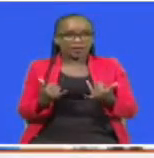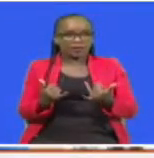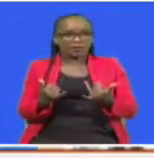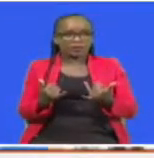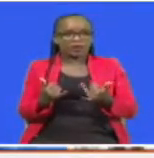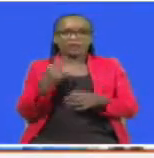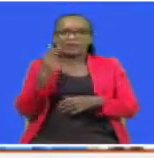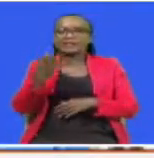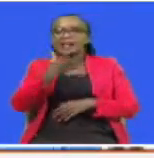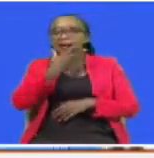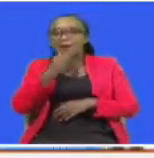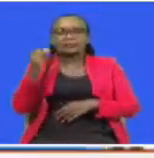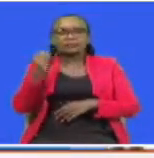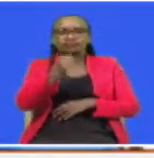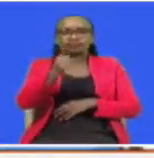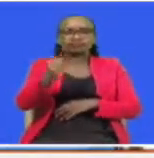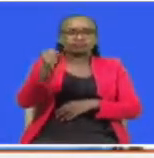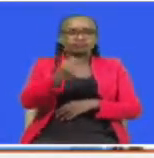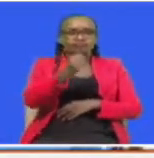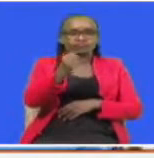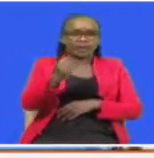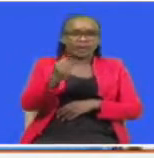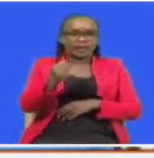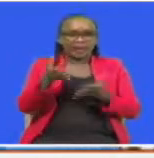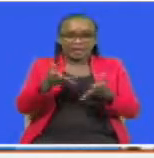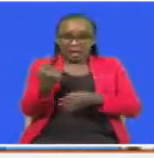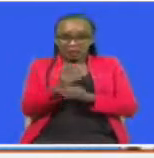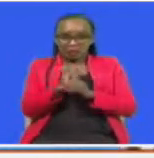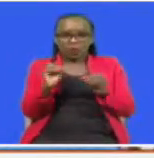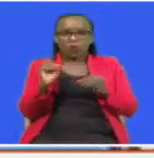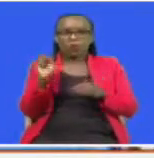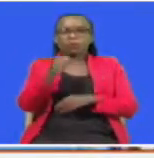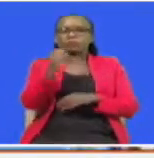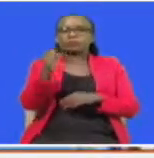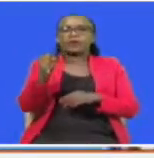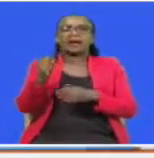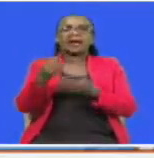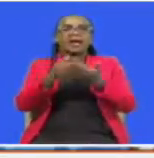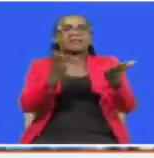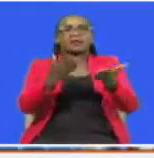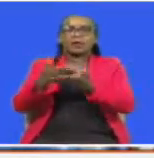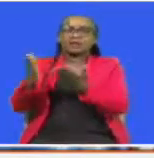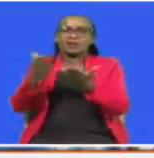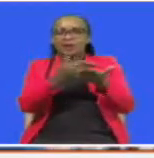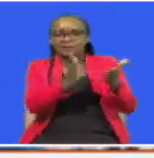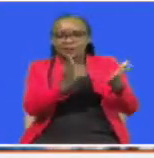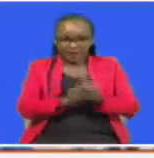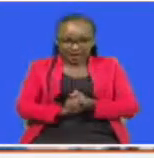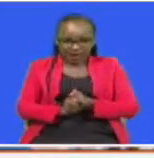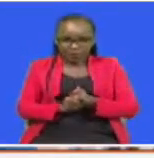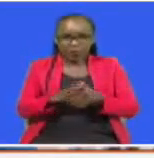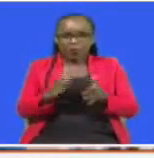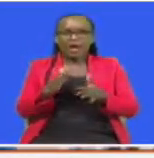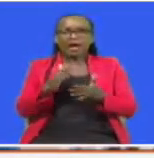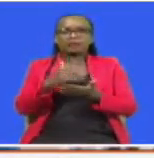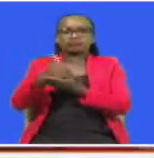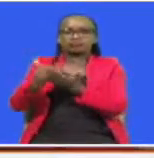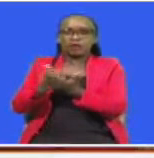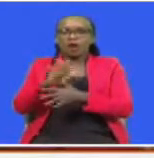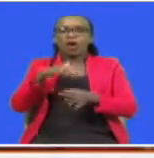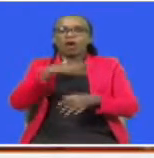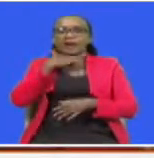anamuona mzee anazunguka zunguka, sima hapa peke yake, nazunguka paka huko Nairobi nasaidia huko, anaokota kota